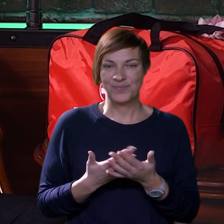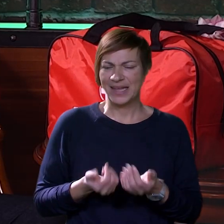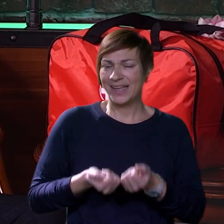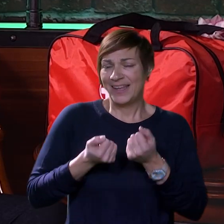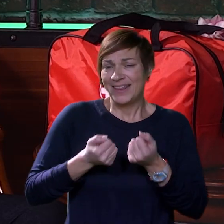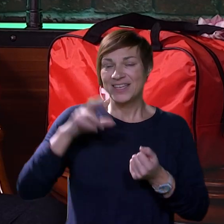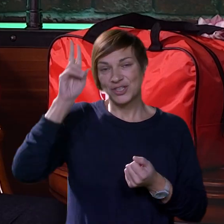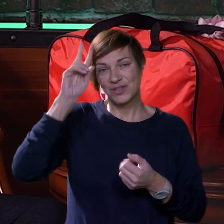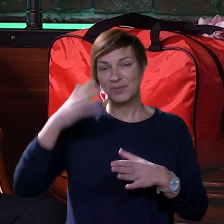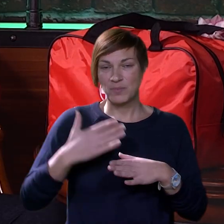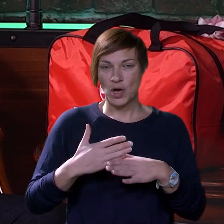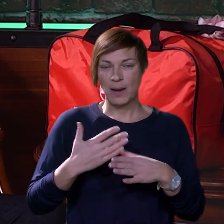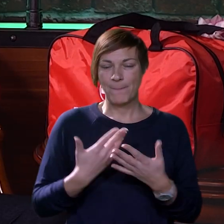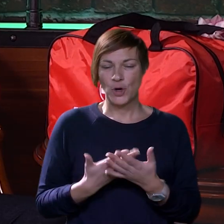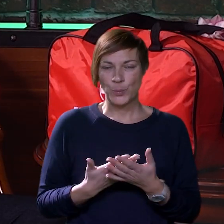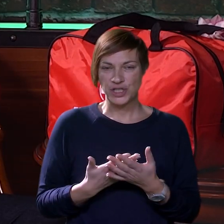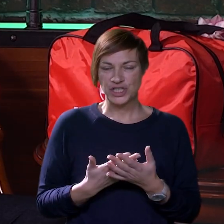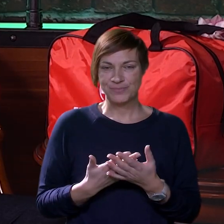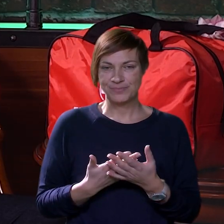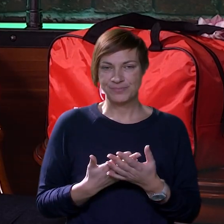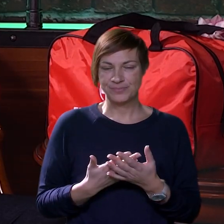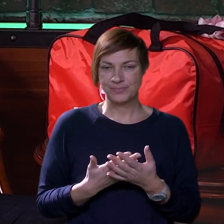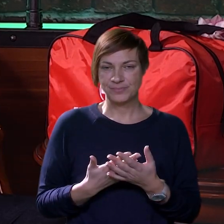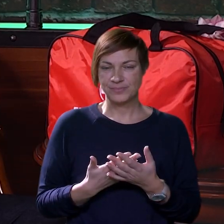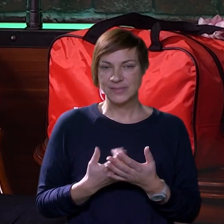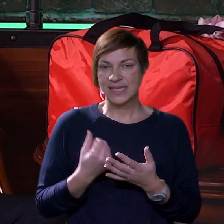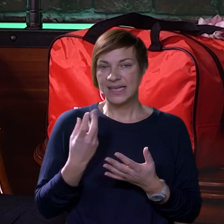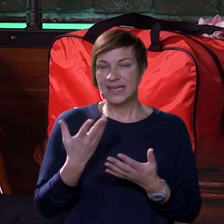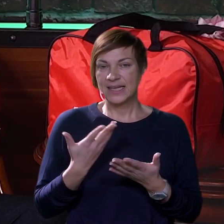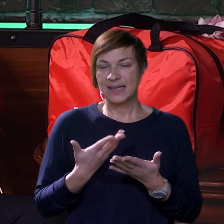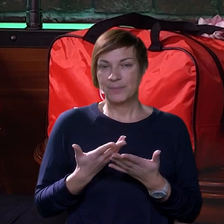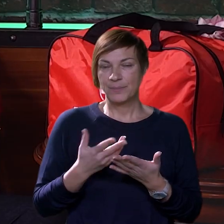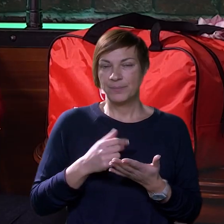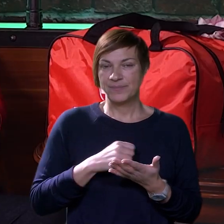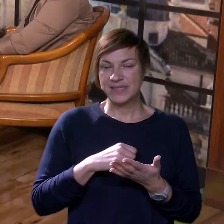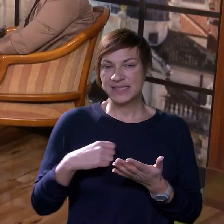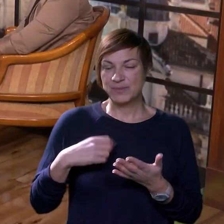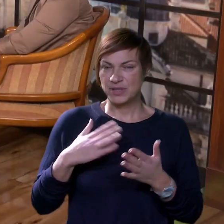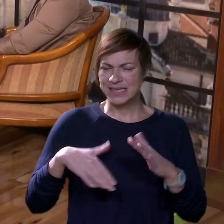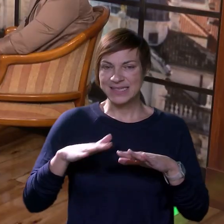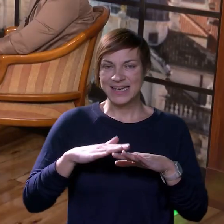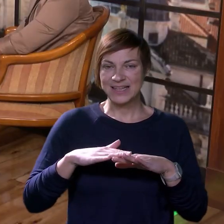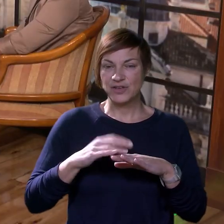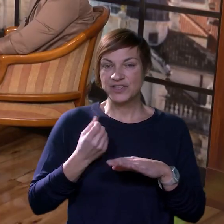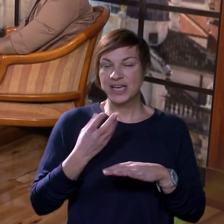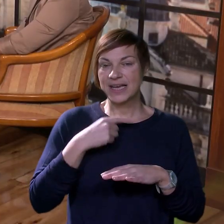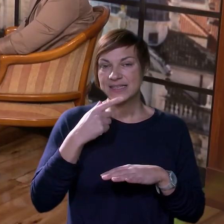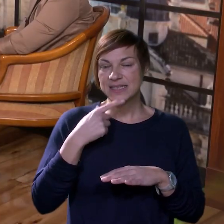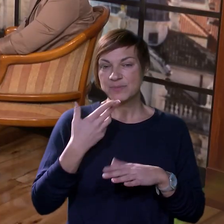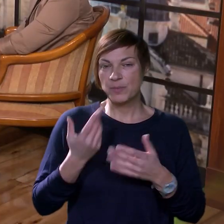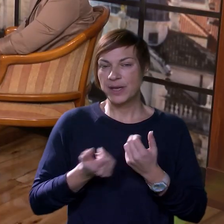znam, to teško nije baš da bi teško. Mogli yes. Pomoći. A kad sam to, eto, mogu sad sam samo nadovezati,